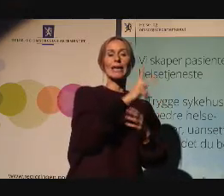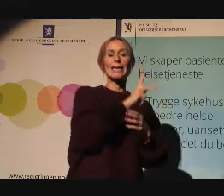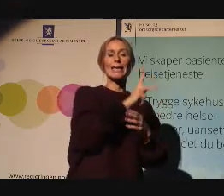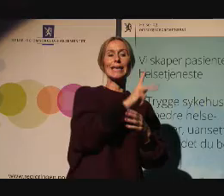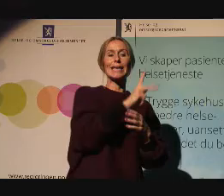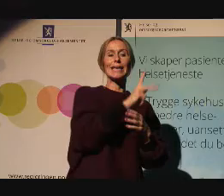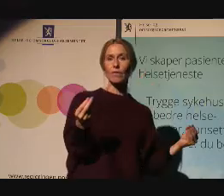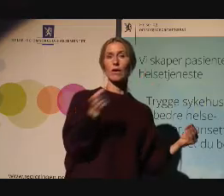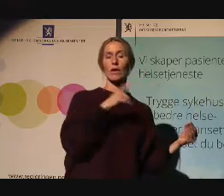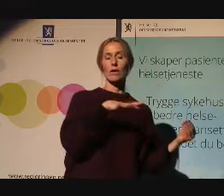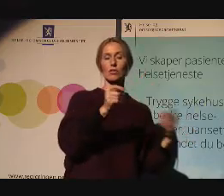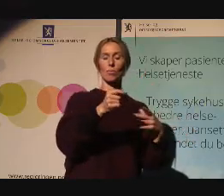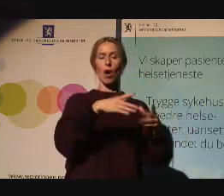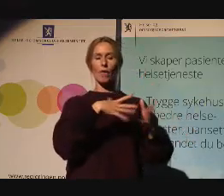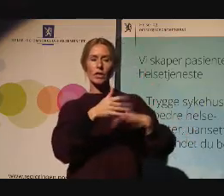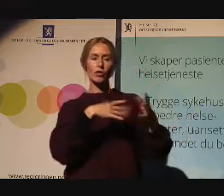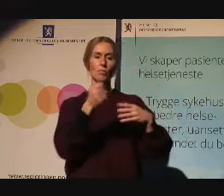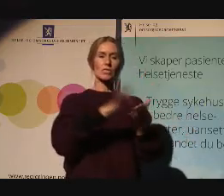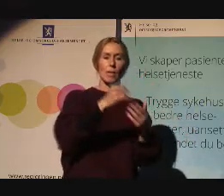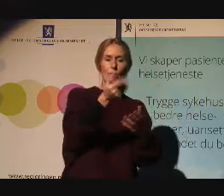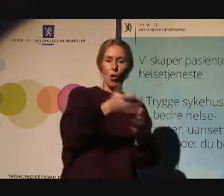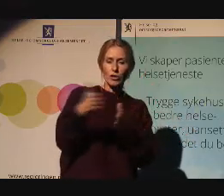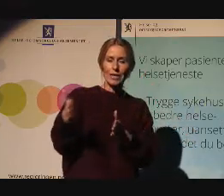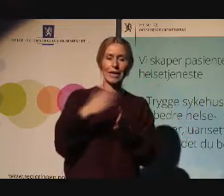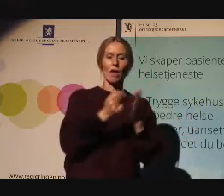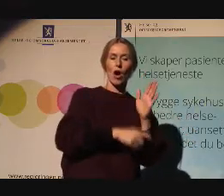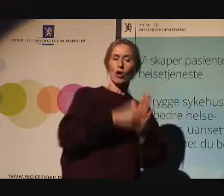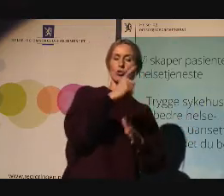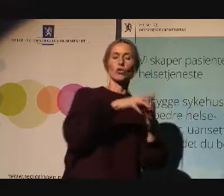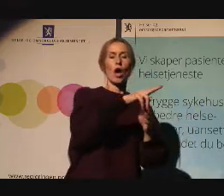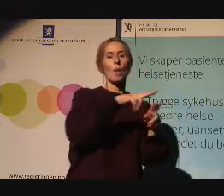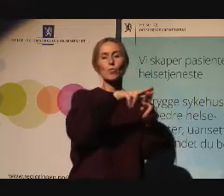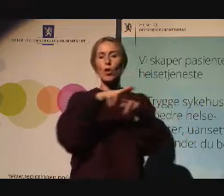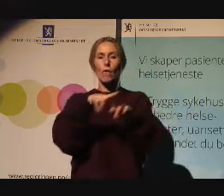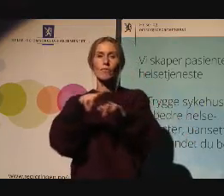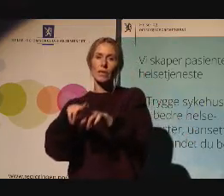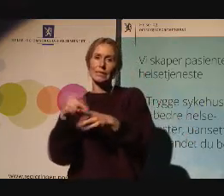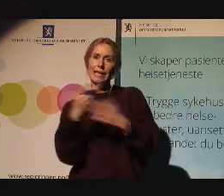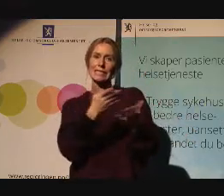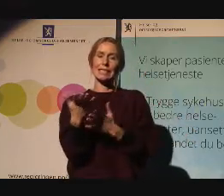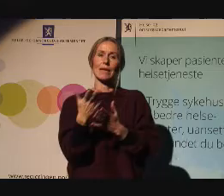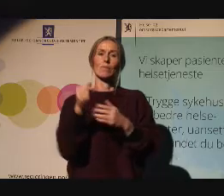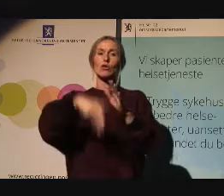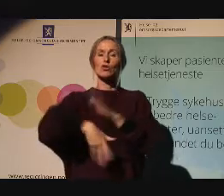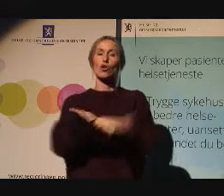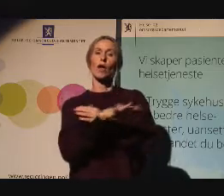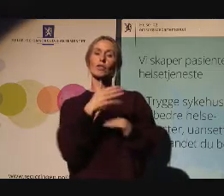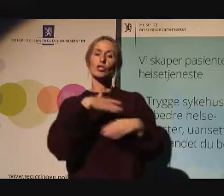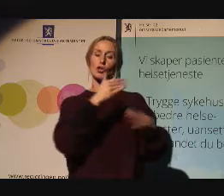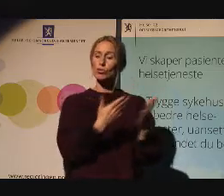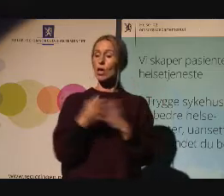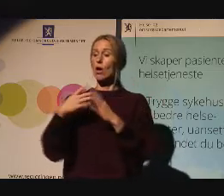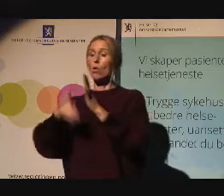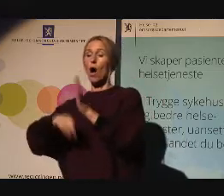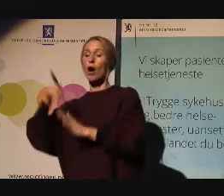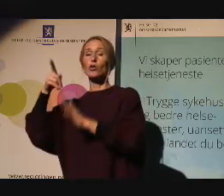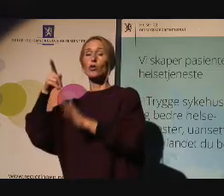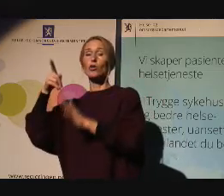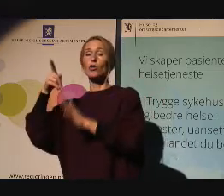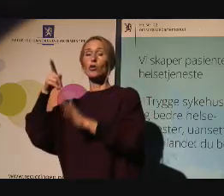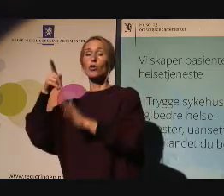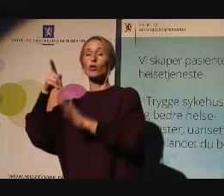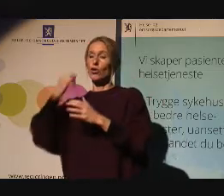innebærer en samorganisering av barnevernsvakter og akuttambulante enhet ved Sørlandet sykehus, og akutten i Sør-Trøndelag, som omfatter